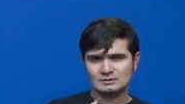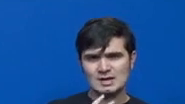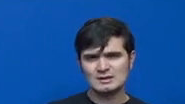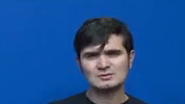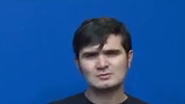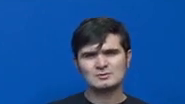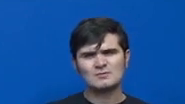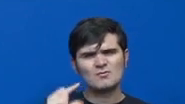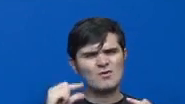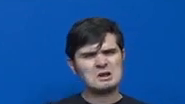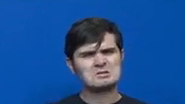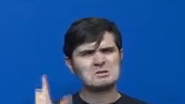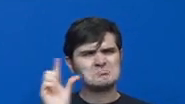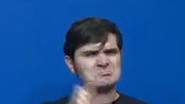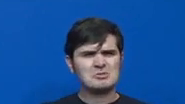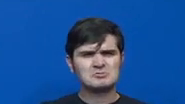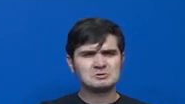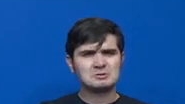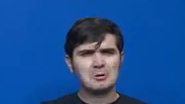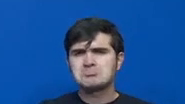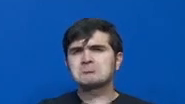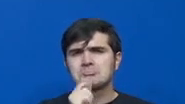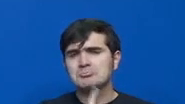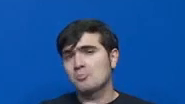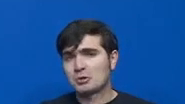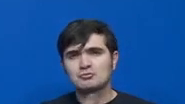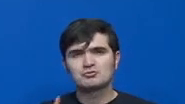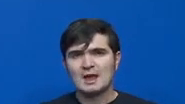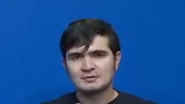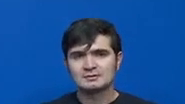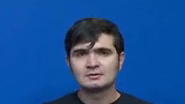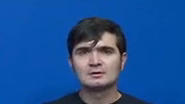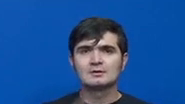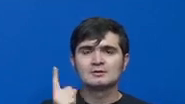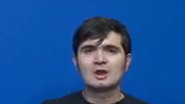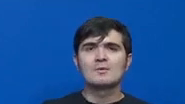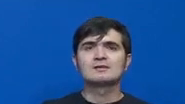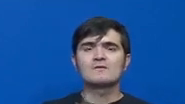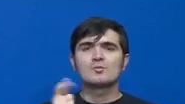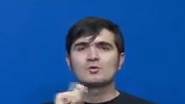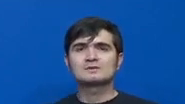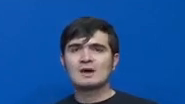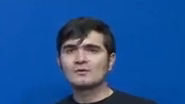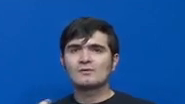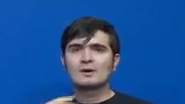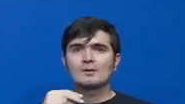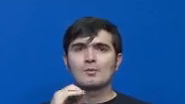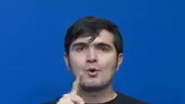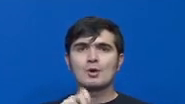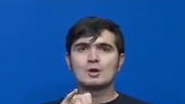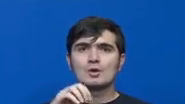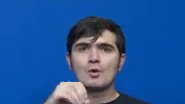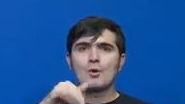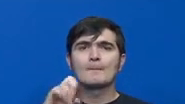foarte reduse sau inexistente. Noi trebuie să ne păstrăm statusul de țară fără poliomielită, trebuie să ne păstrăm statusul de țară